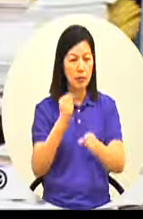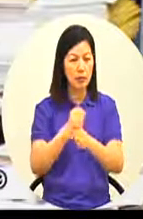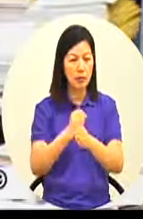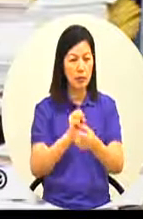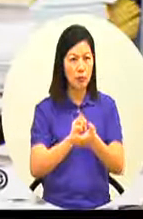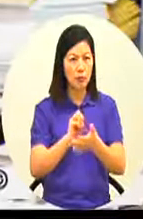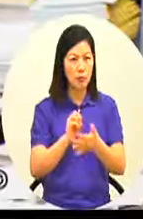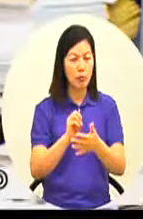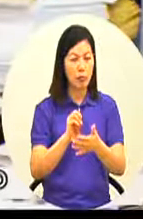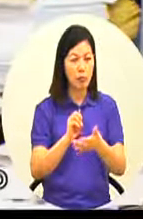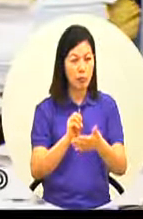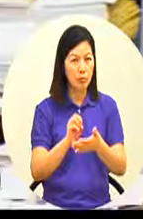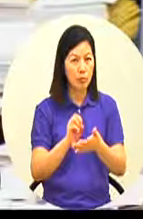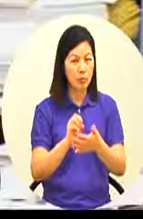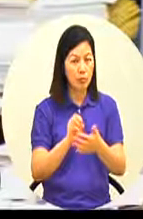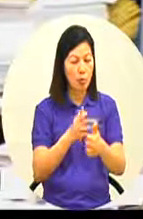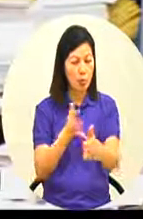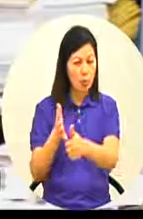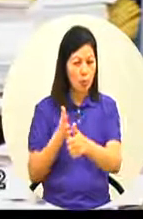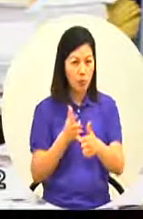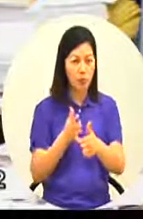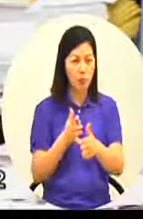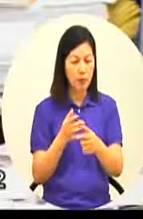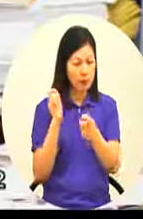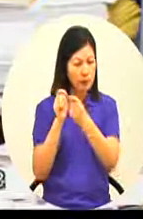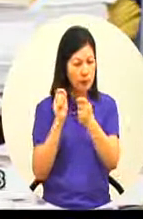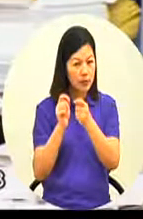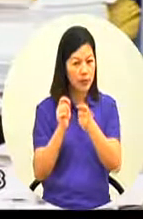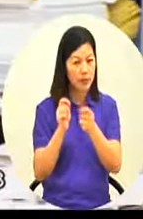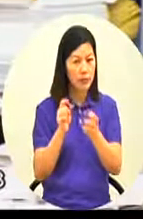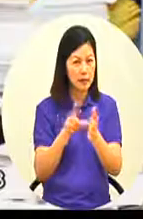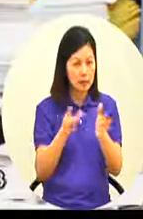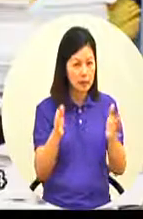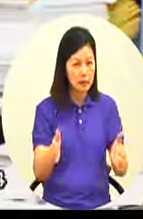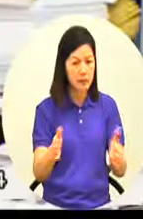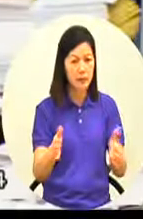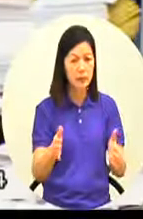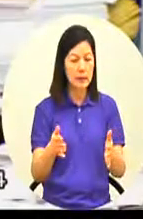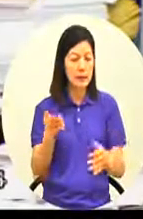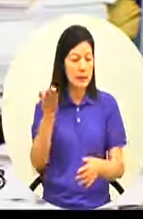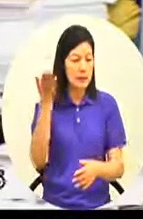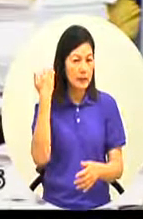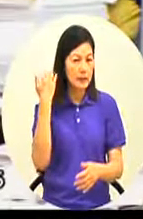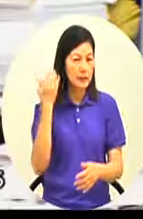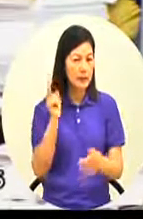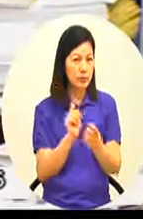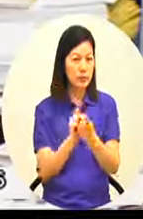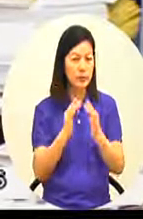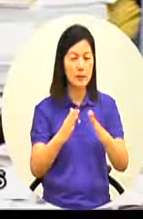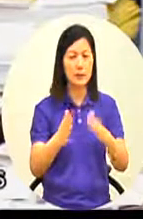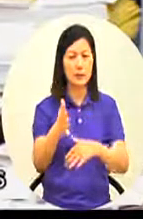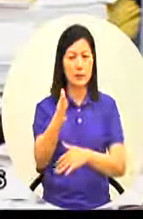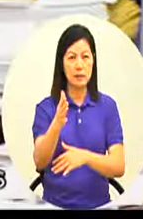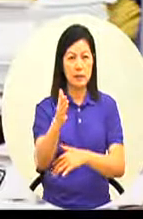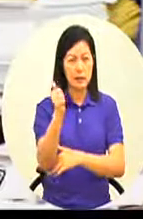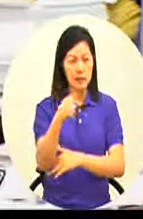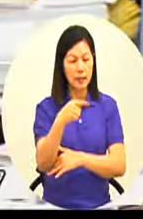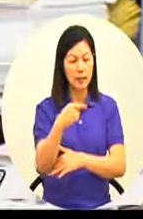查。都是最近的一期哦。那我记得我上次有针对市长的一个民意调